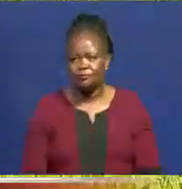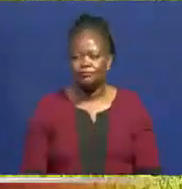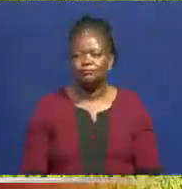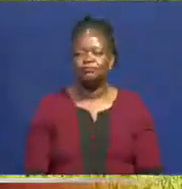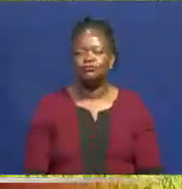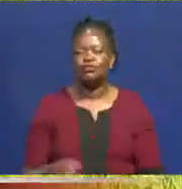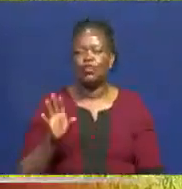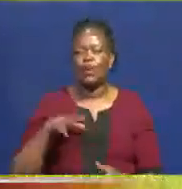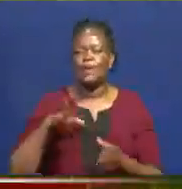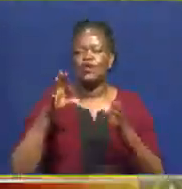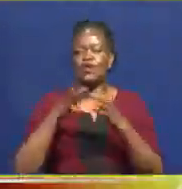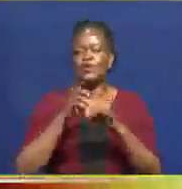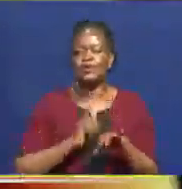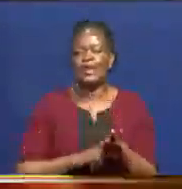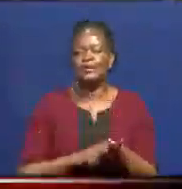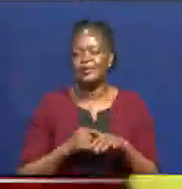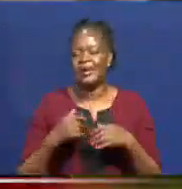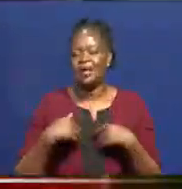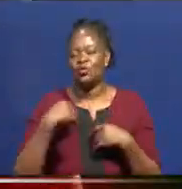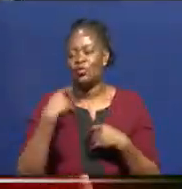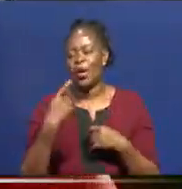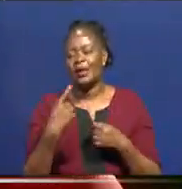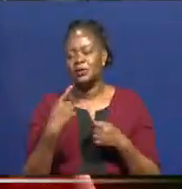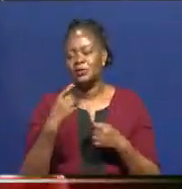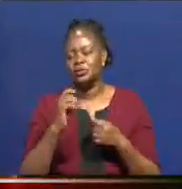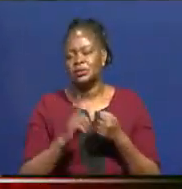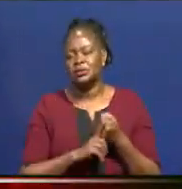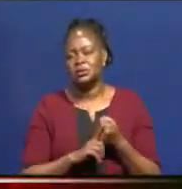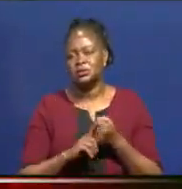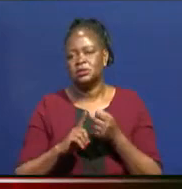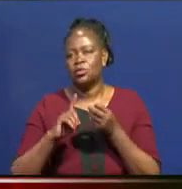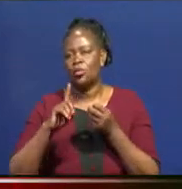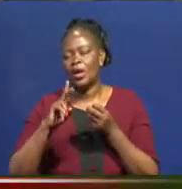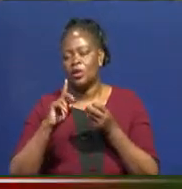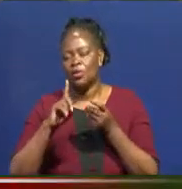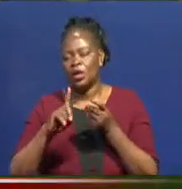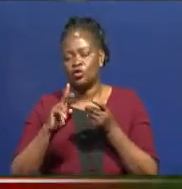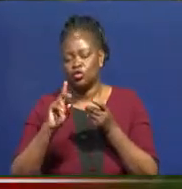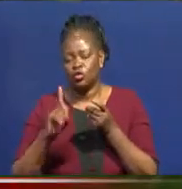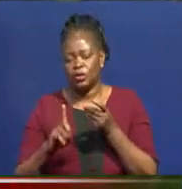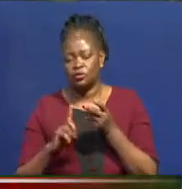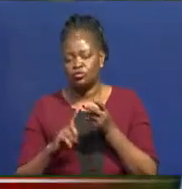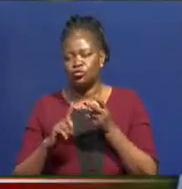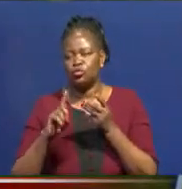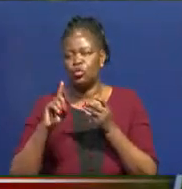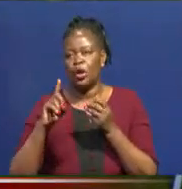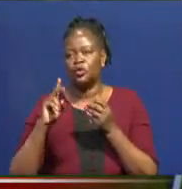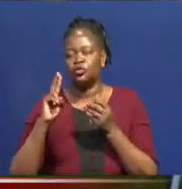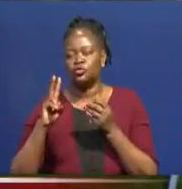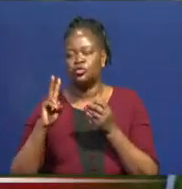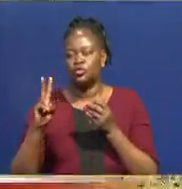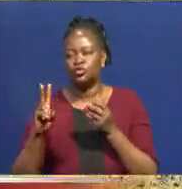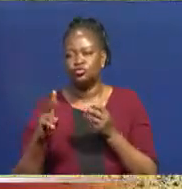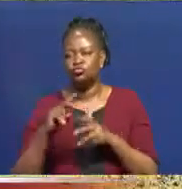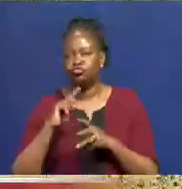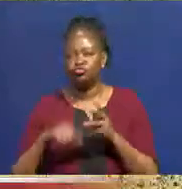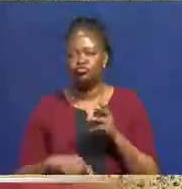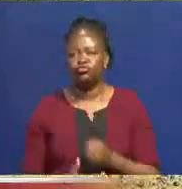kwa kina dada, baada ya kuandikisha alama 116, 121 na 122